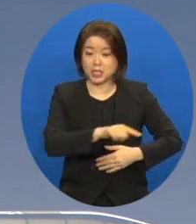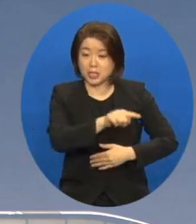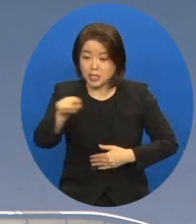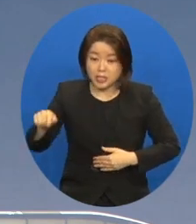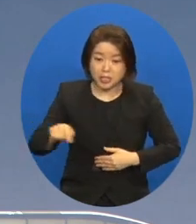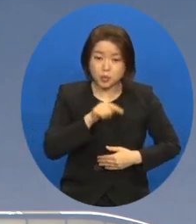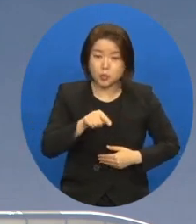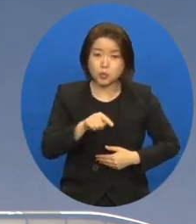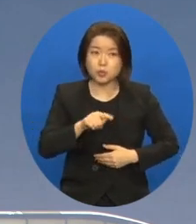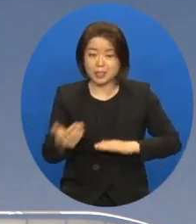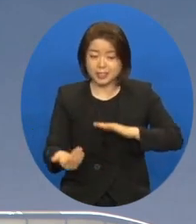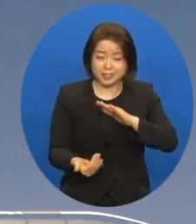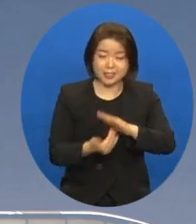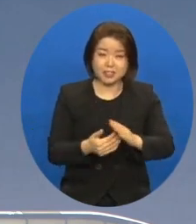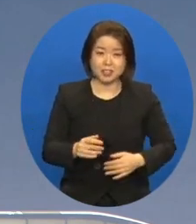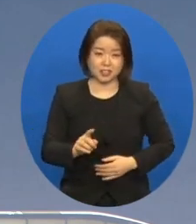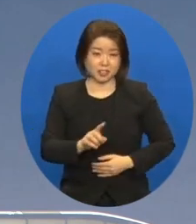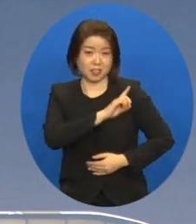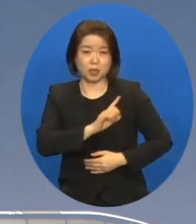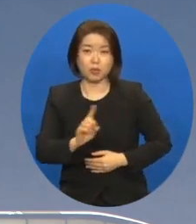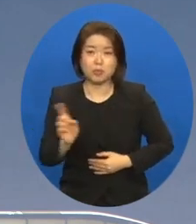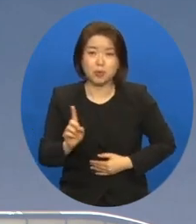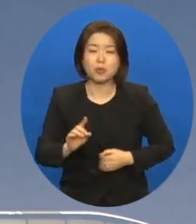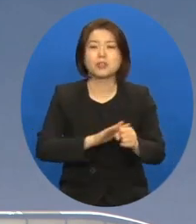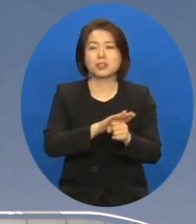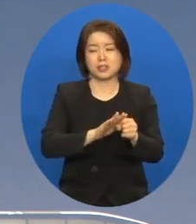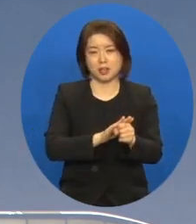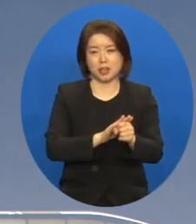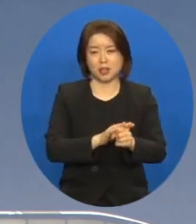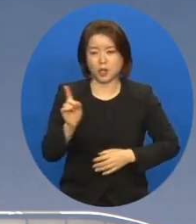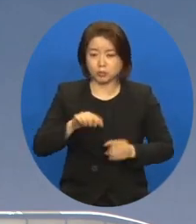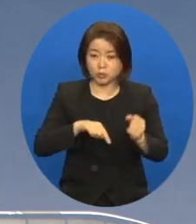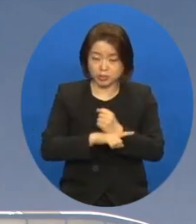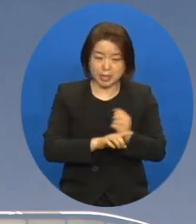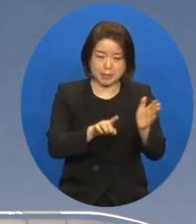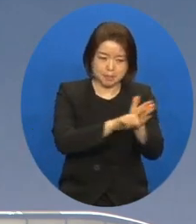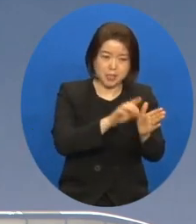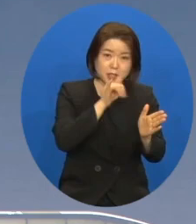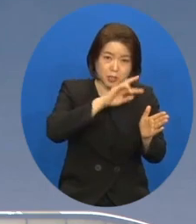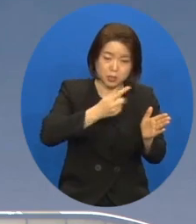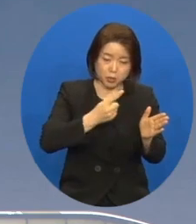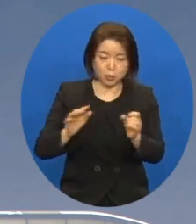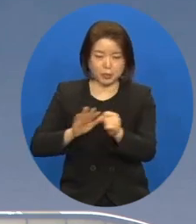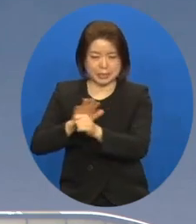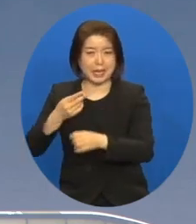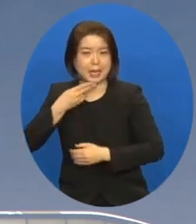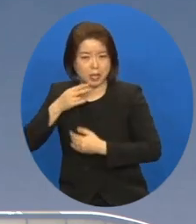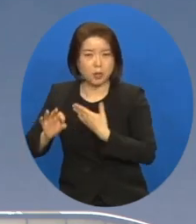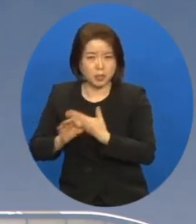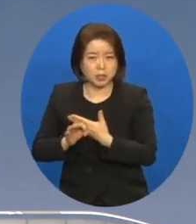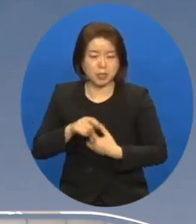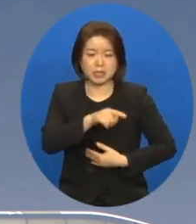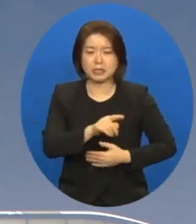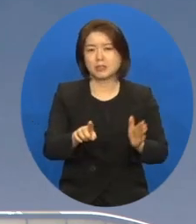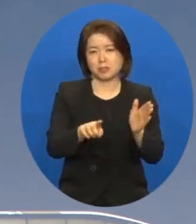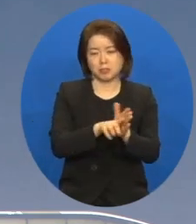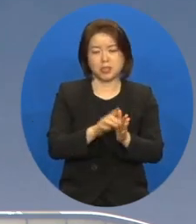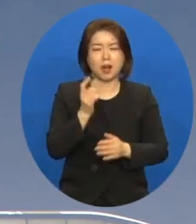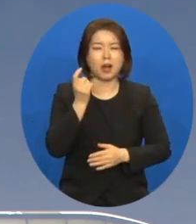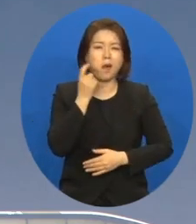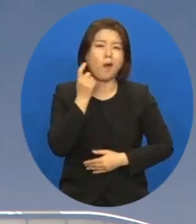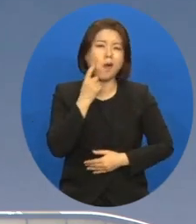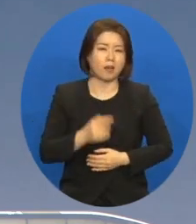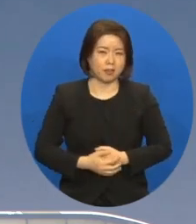사랑이라고 했는데 무슨 뜻인가? 믿음이 있다고 해도 사랑이 없으면 그 믿음은